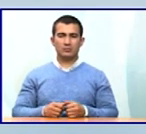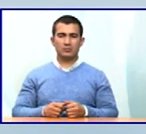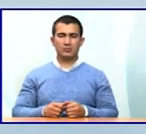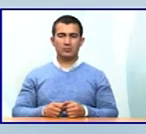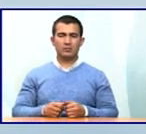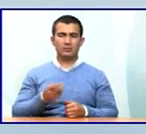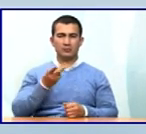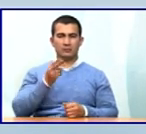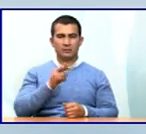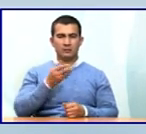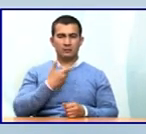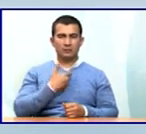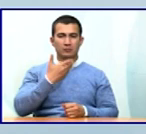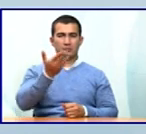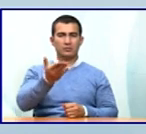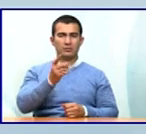mendan sizga qarab yo'nalgan.